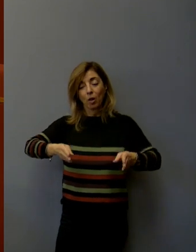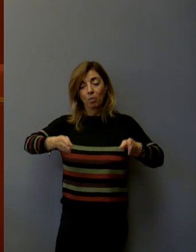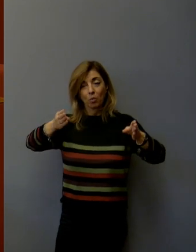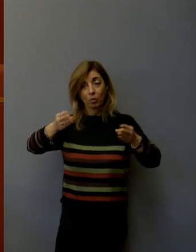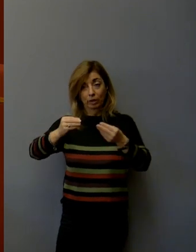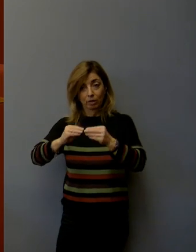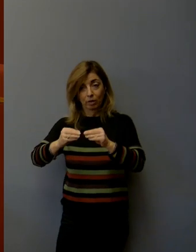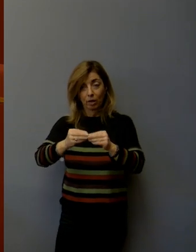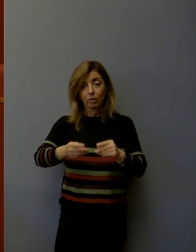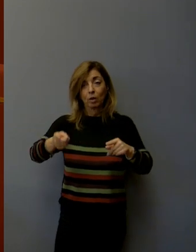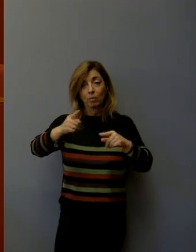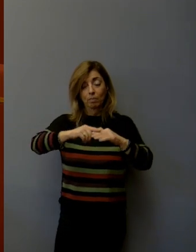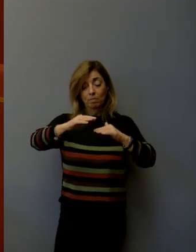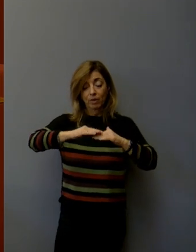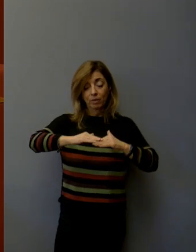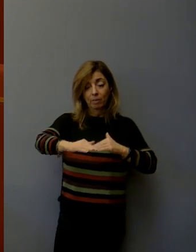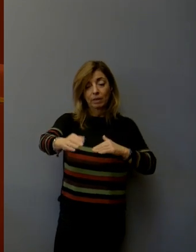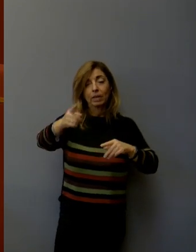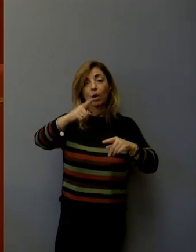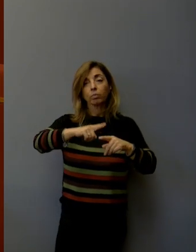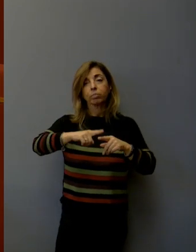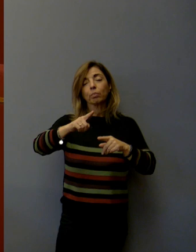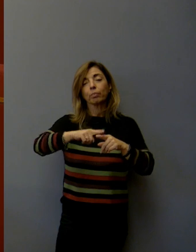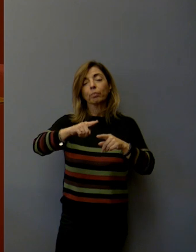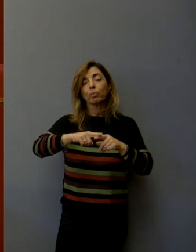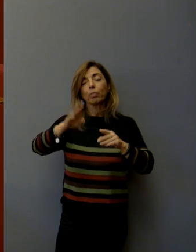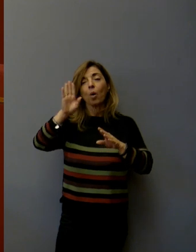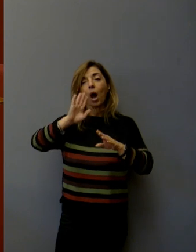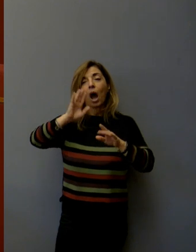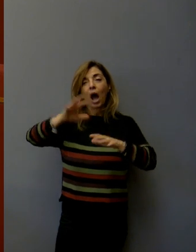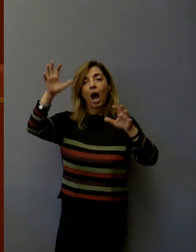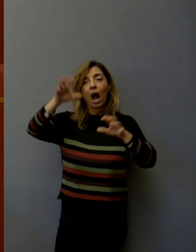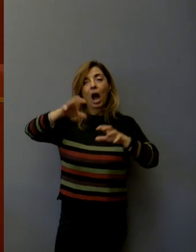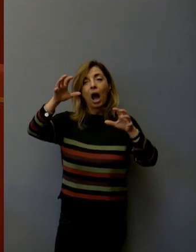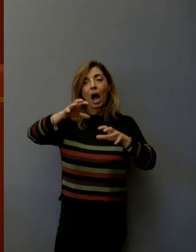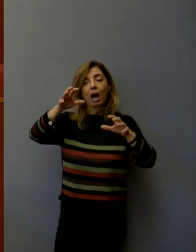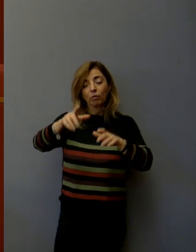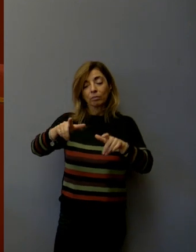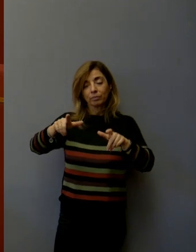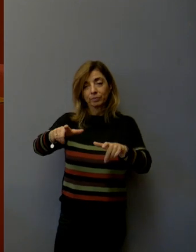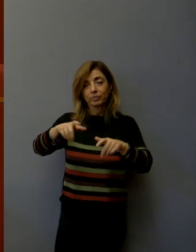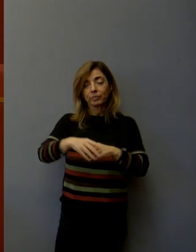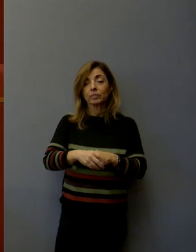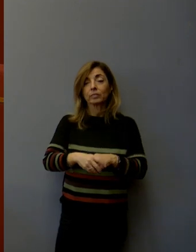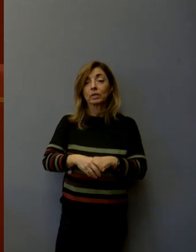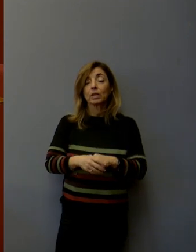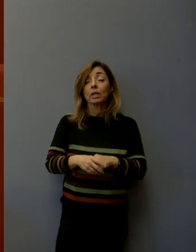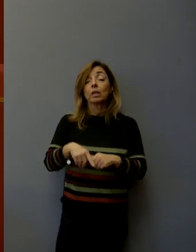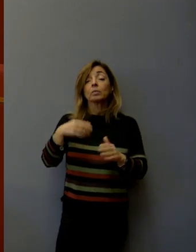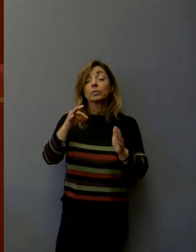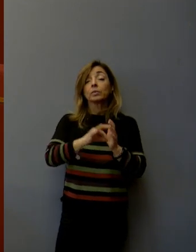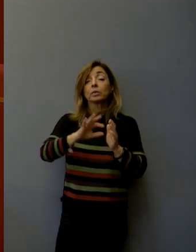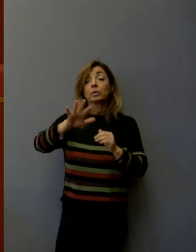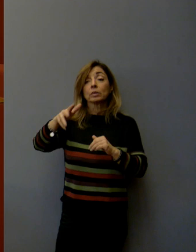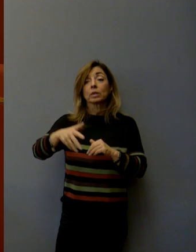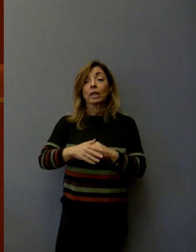sia la captazione delle acque piovane prendersi cura il transito dei cittadini 4.483 necessità di interventi urgenti in salita La